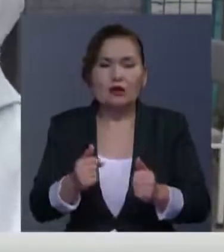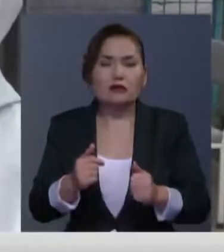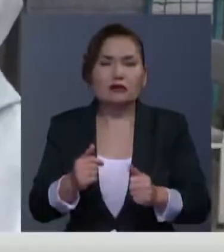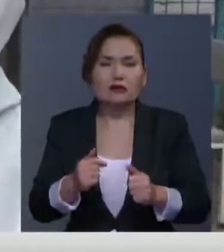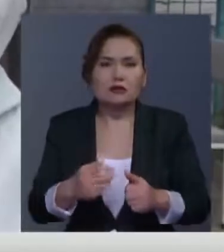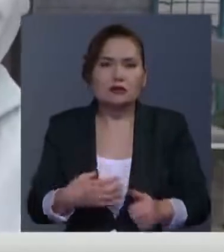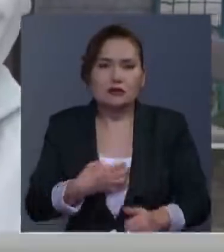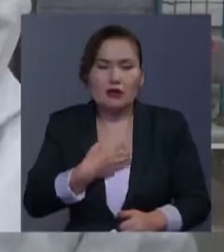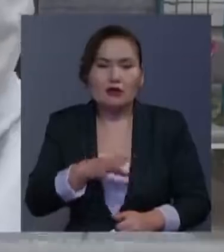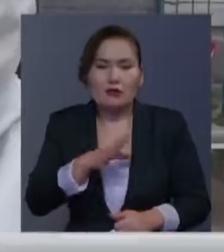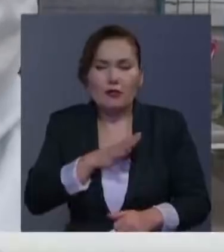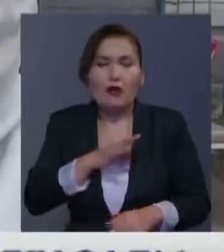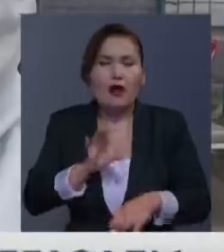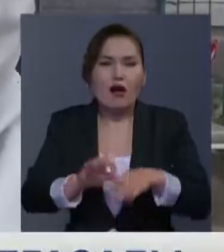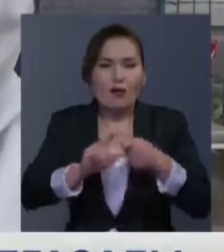бірақ та қазір